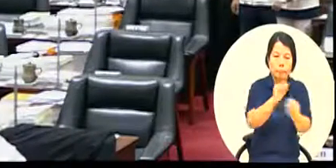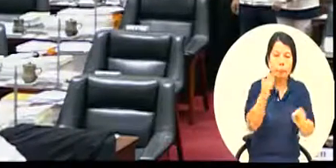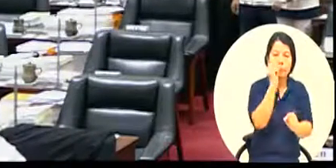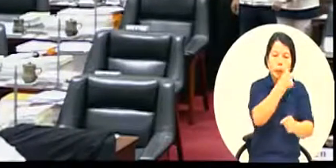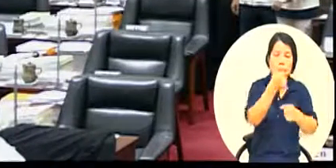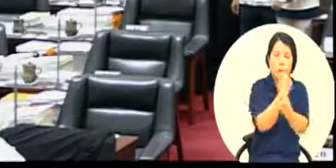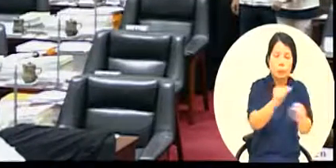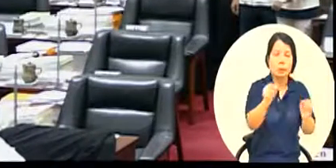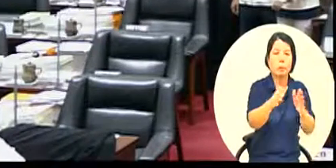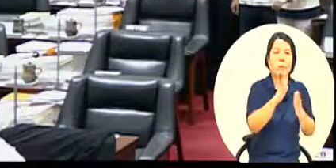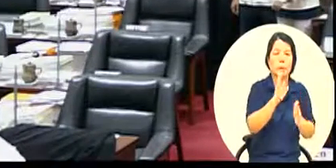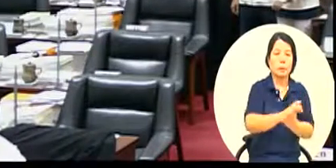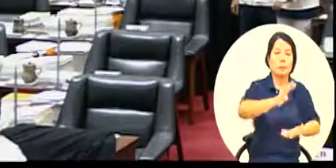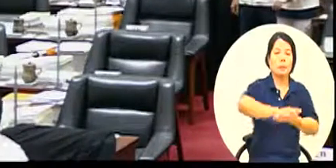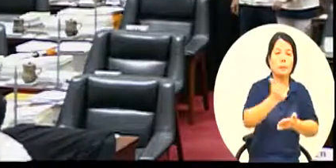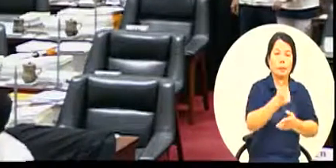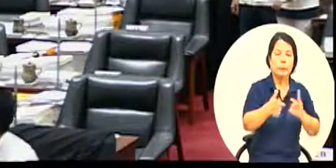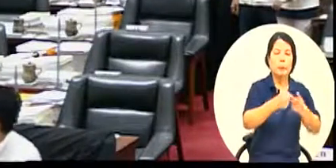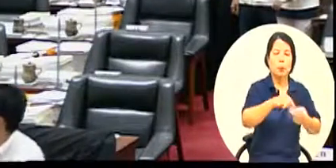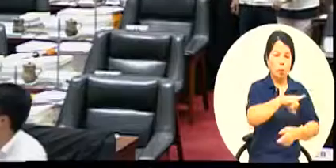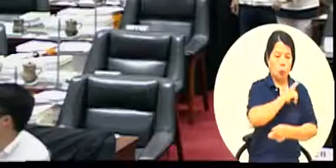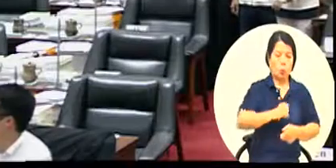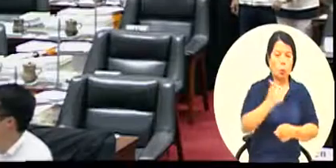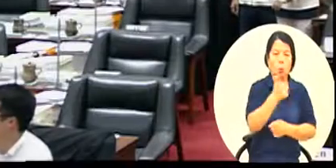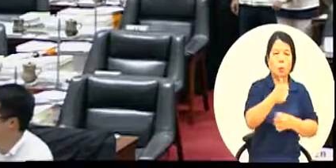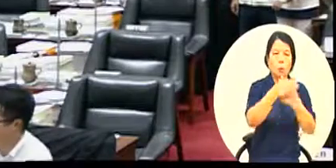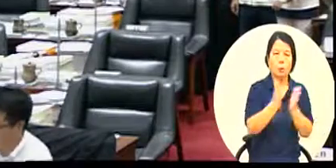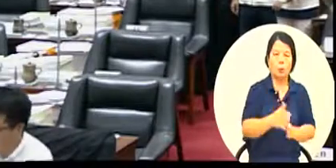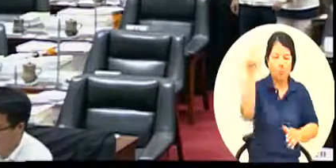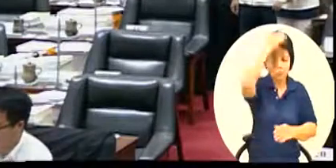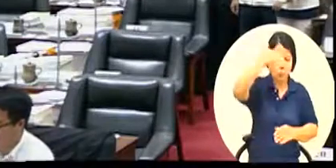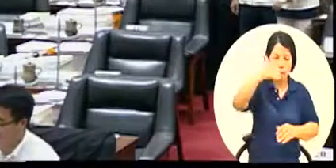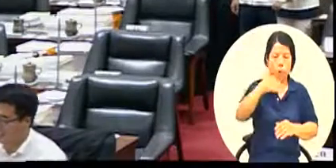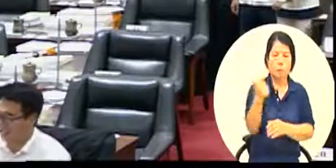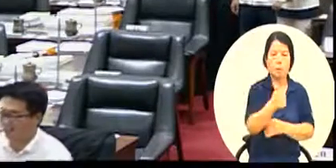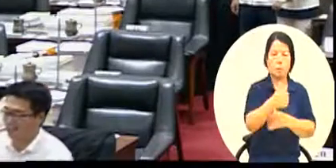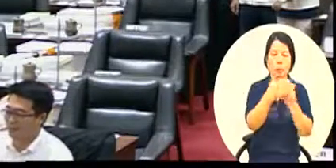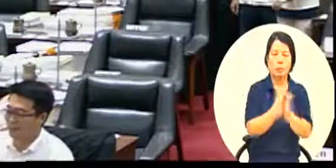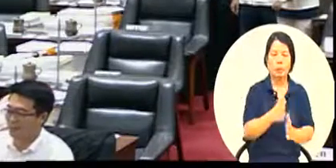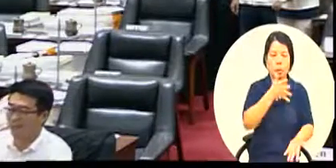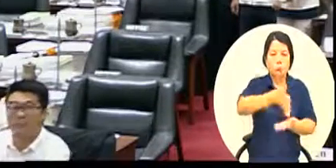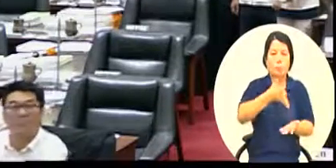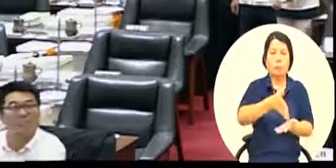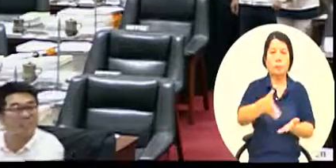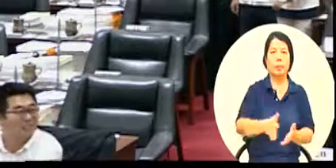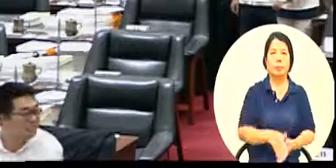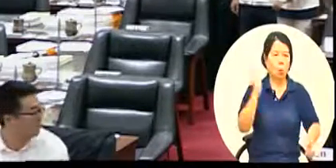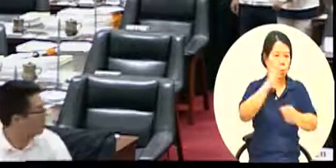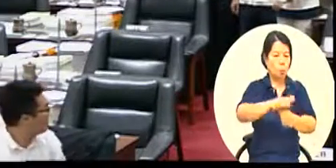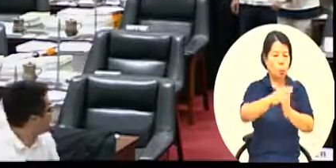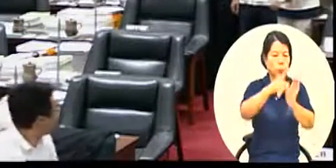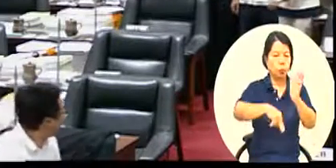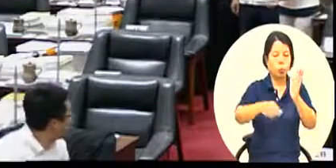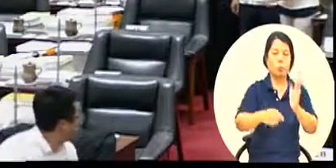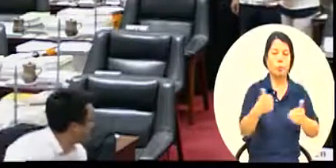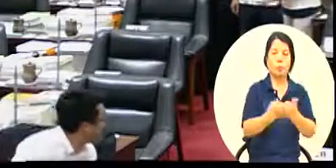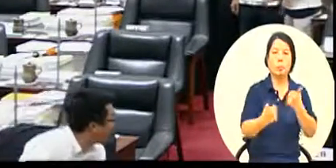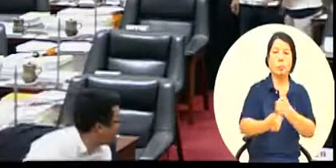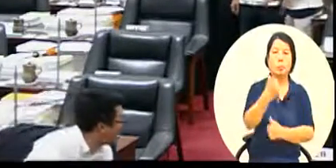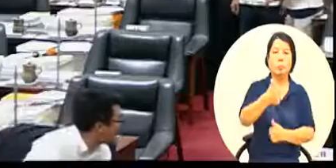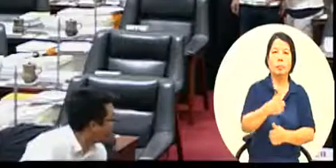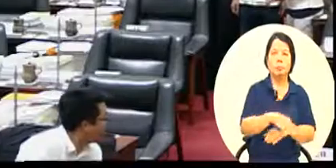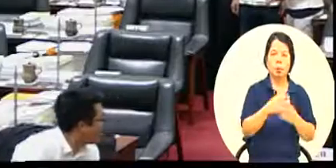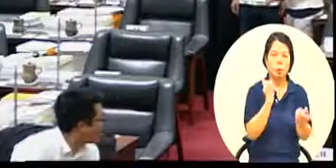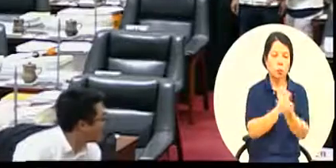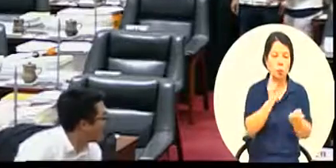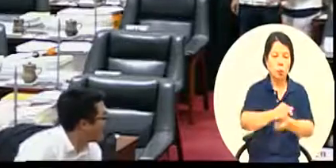瑶琪前部长。啊，我请问会长吼，郑新珠议员发言。 我来补充说明一下议长啊，迄、那个